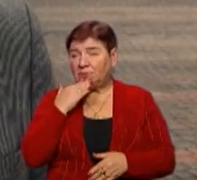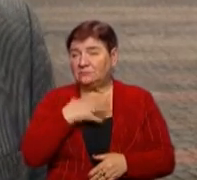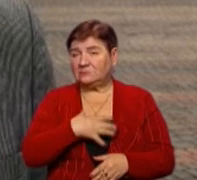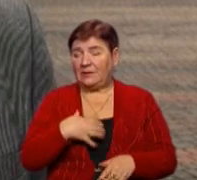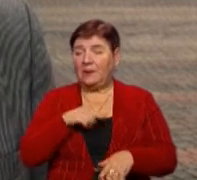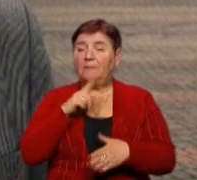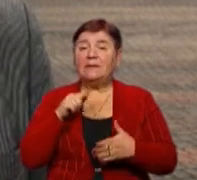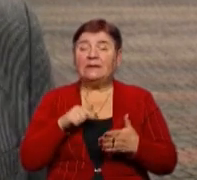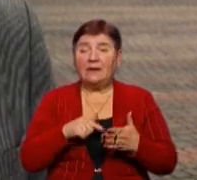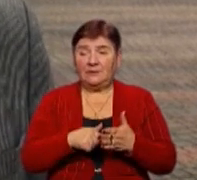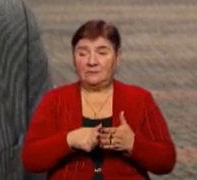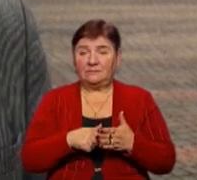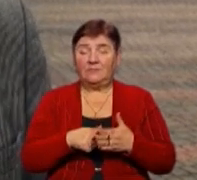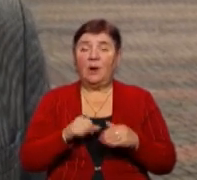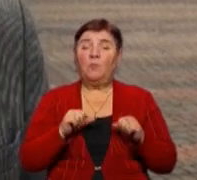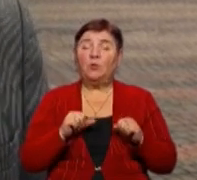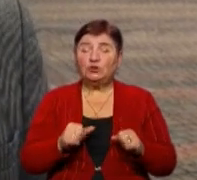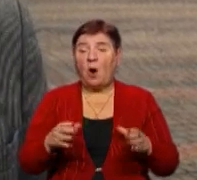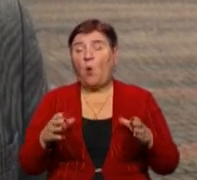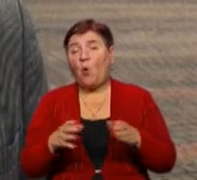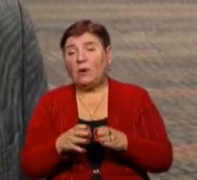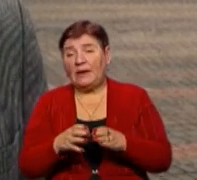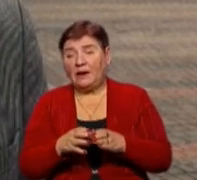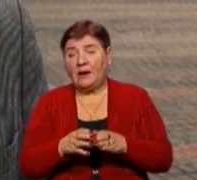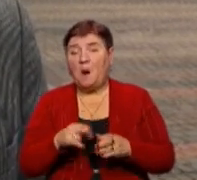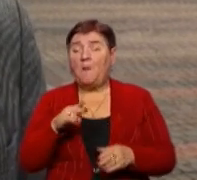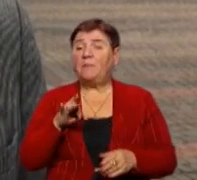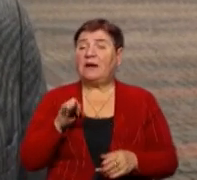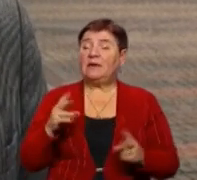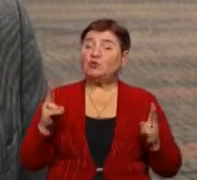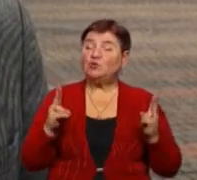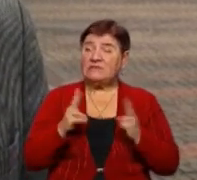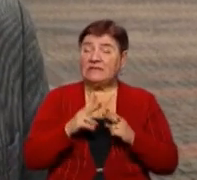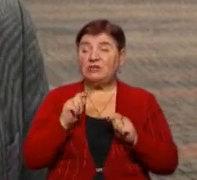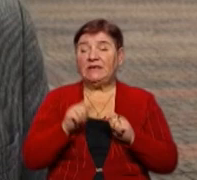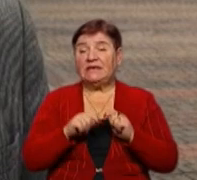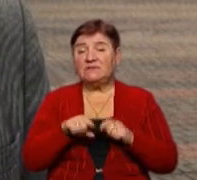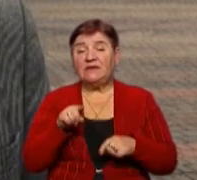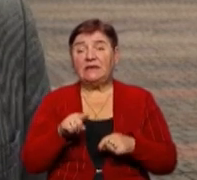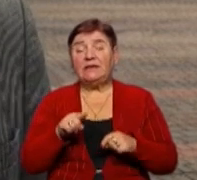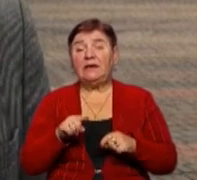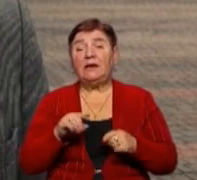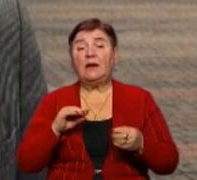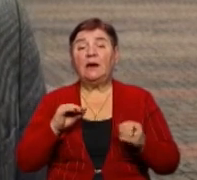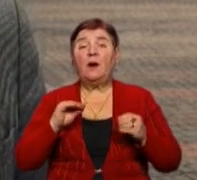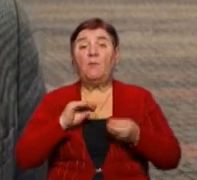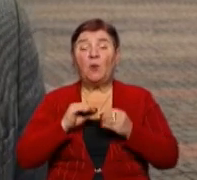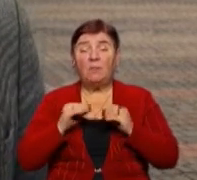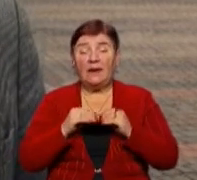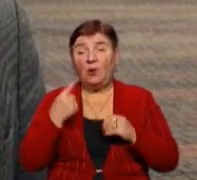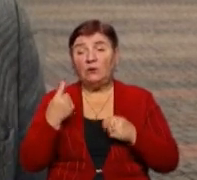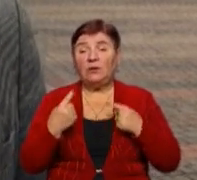що можна у колег при зустрічі аналізувати ті проблеми, один